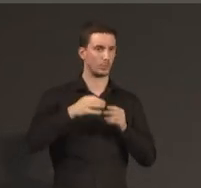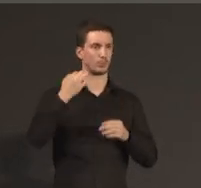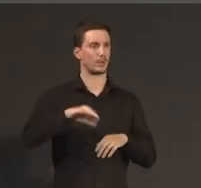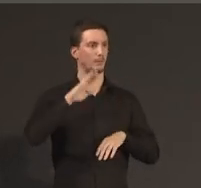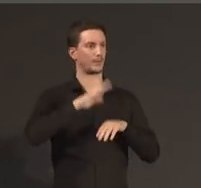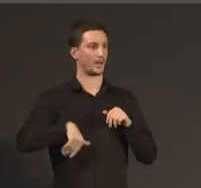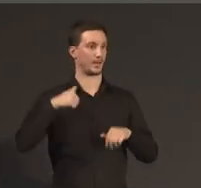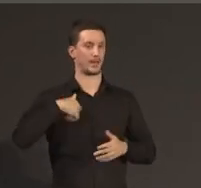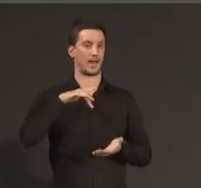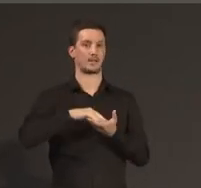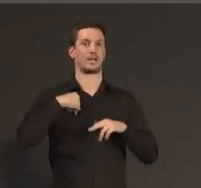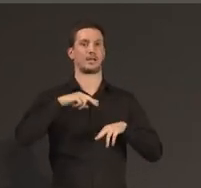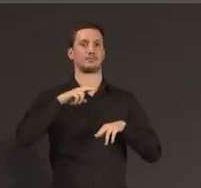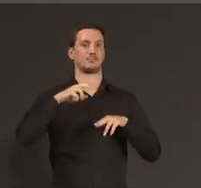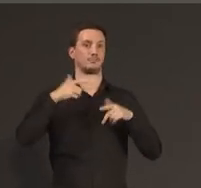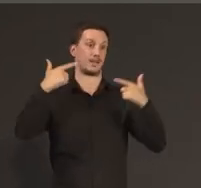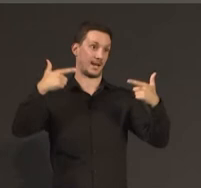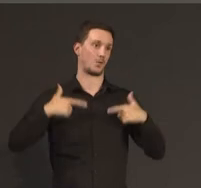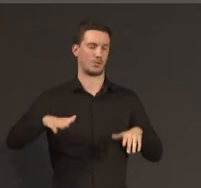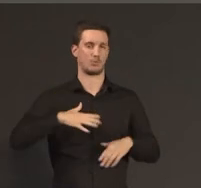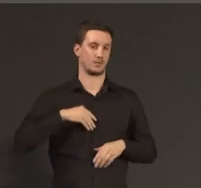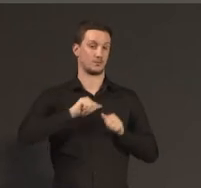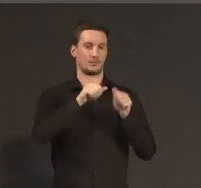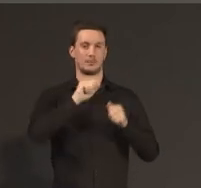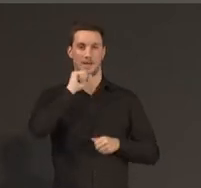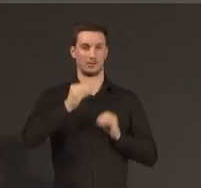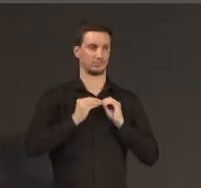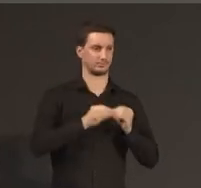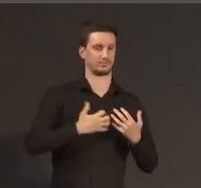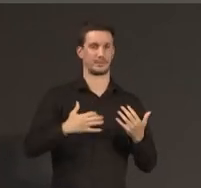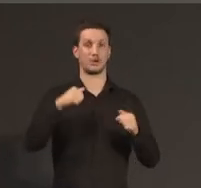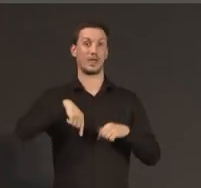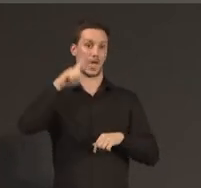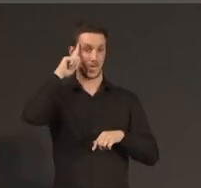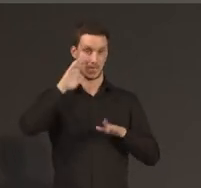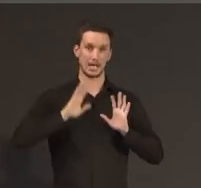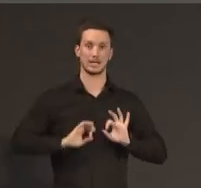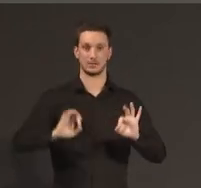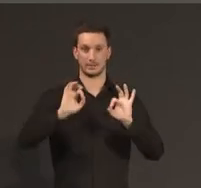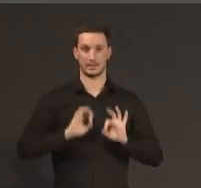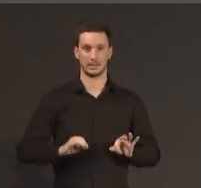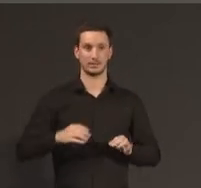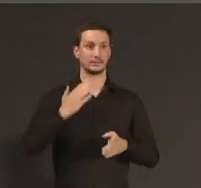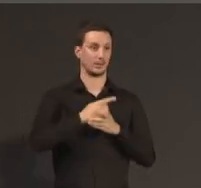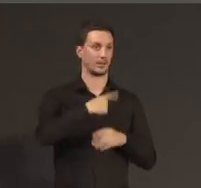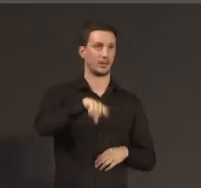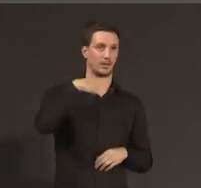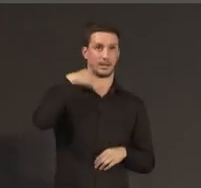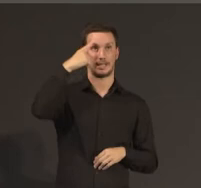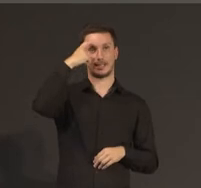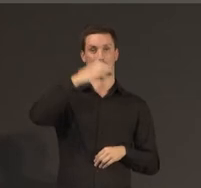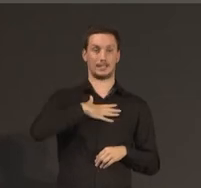de graduació doncs surti el millor possible. Avui és un dia especial, sempre el recordarem, sempre el